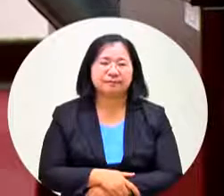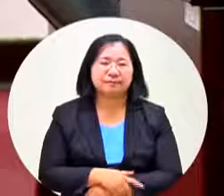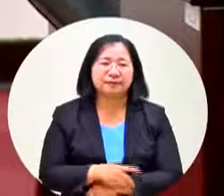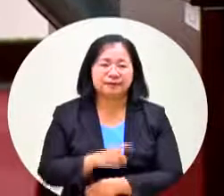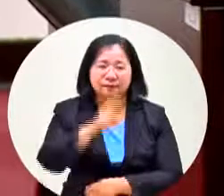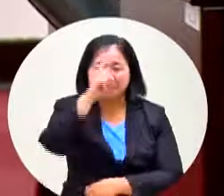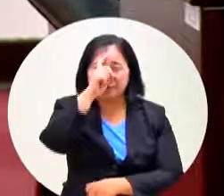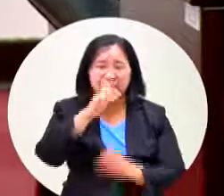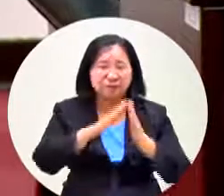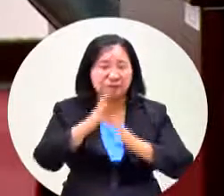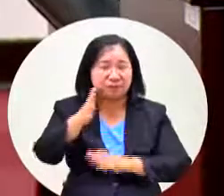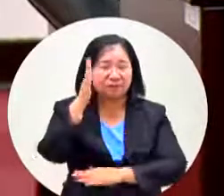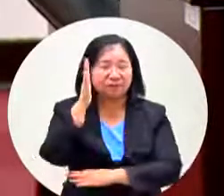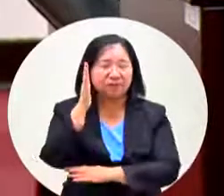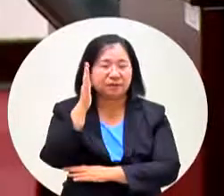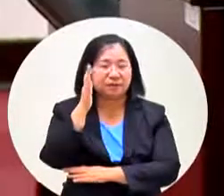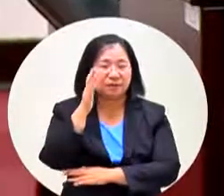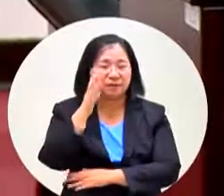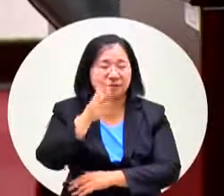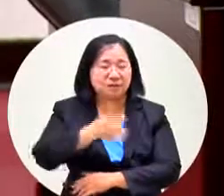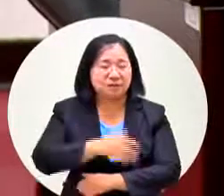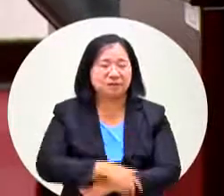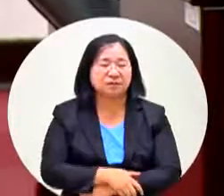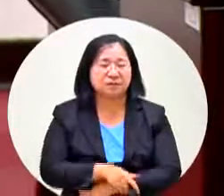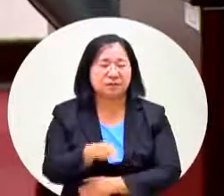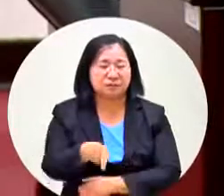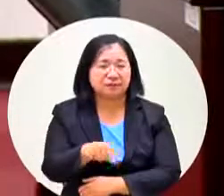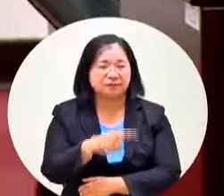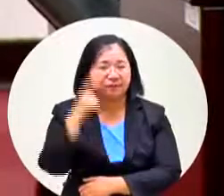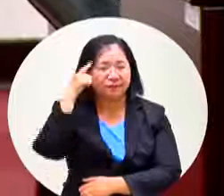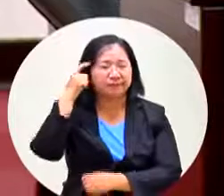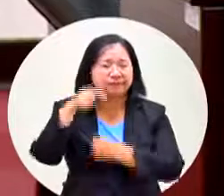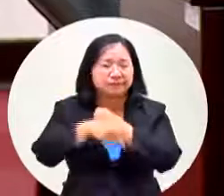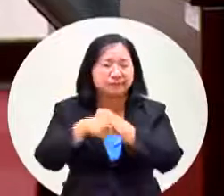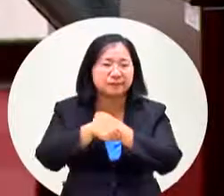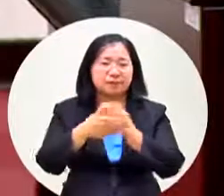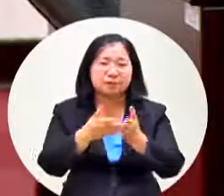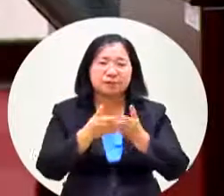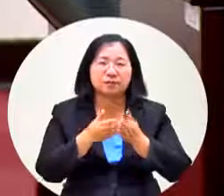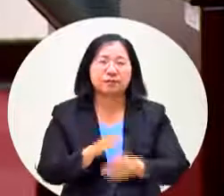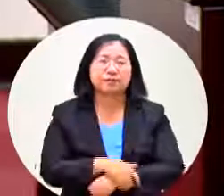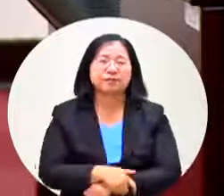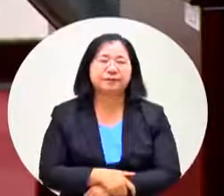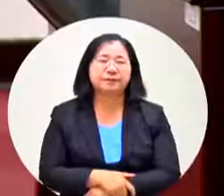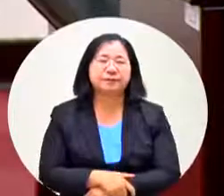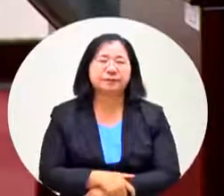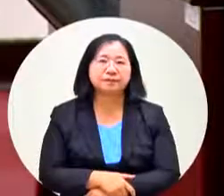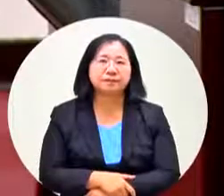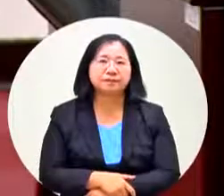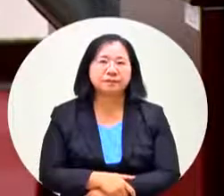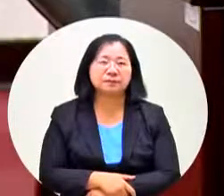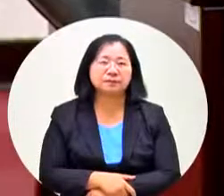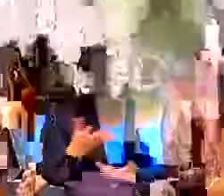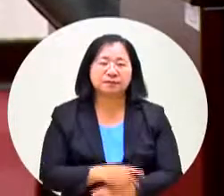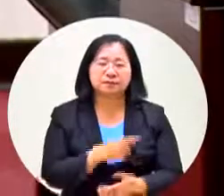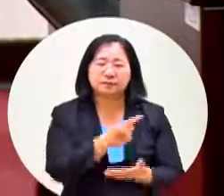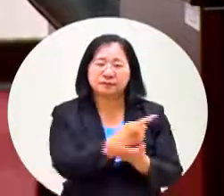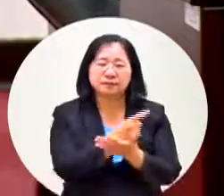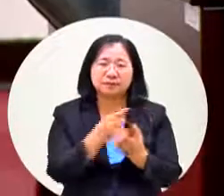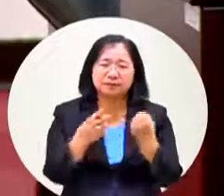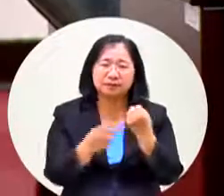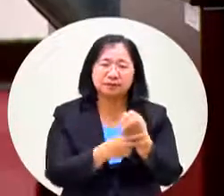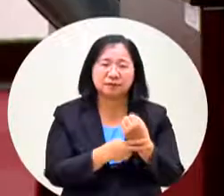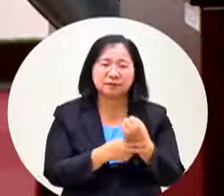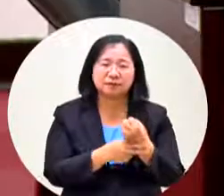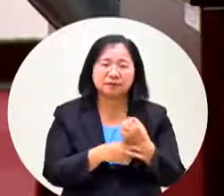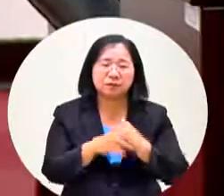务中心啊，迄个活动中心啊。啊，我讲啊，无咧设立活动中心啊，这。那个稠密的